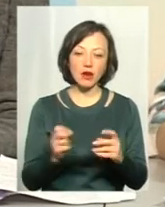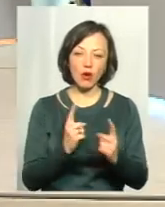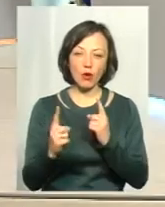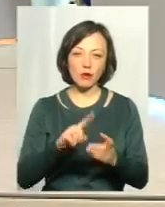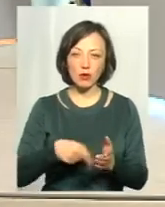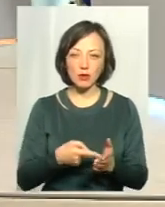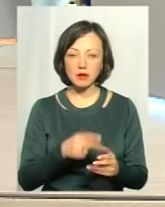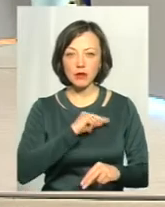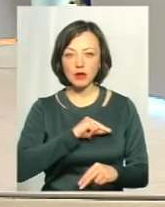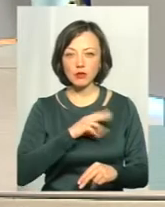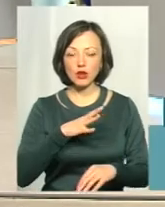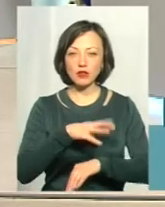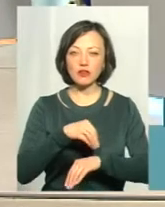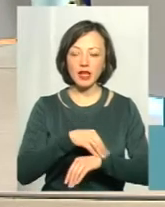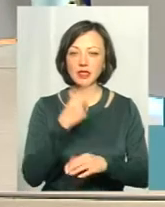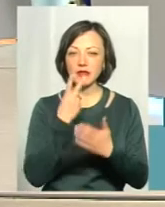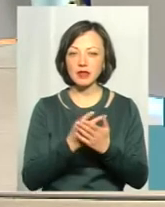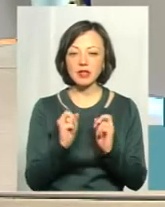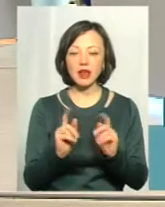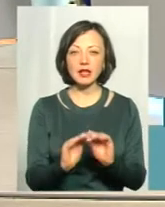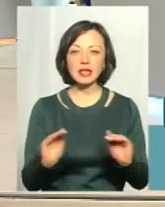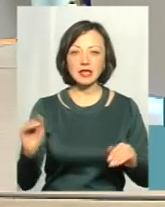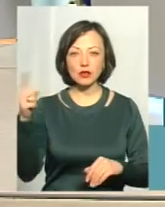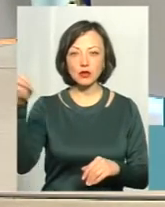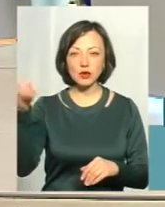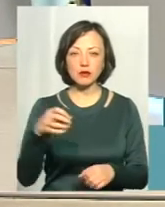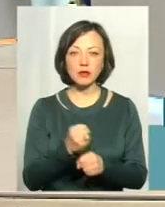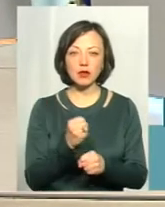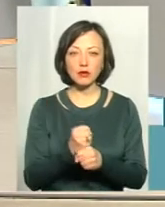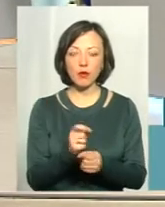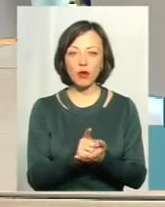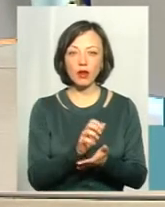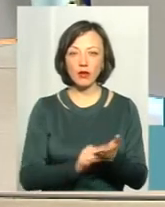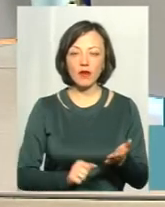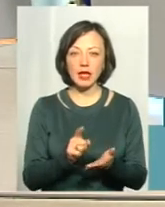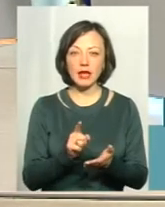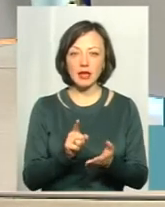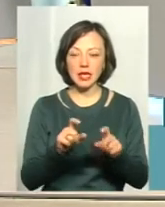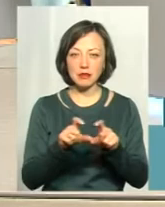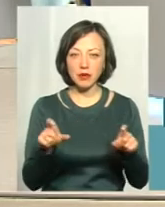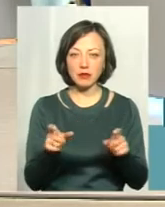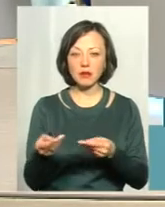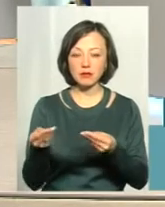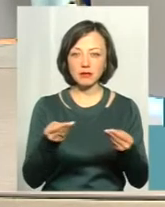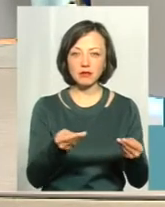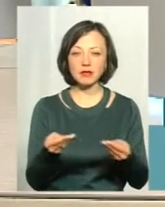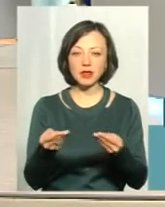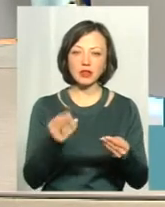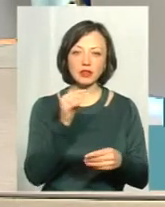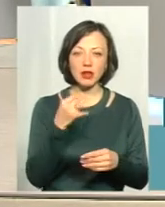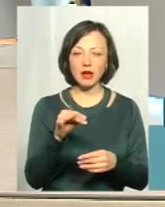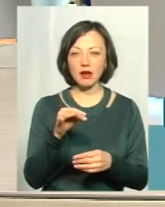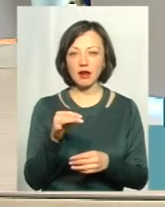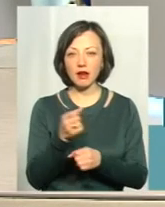працюють. Ми от були в Швеції, дивилися, як діти з сонця працюють на логінспекції і подають на обіди там чай,